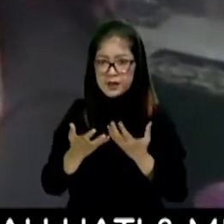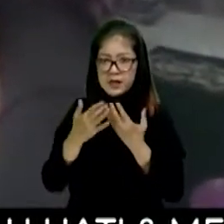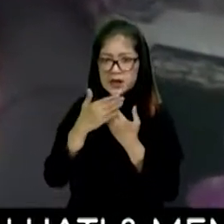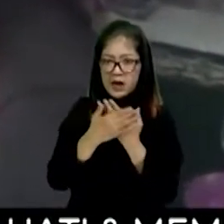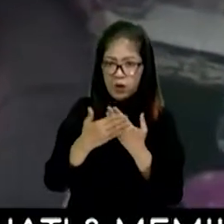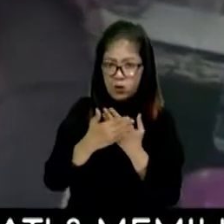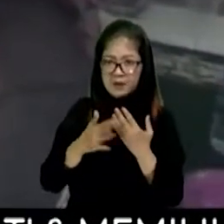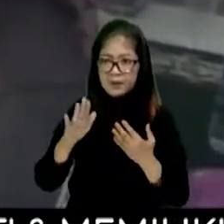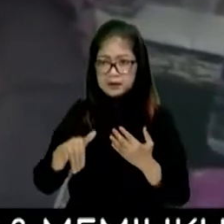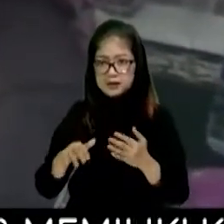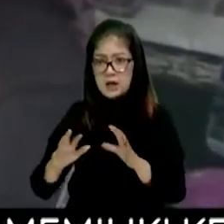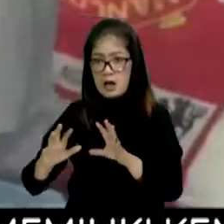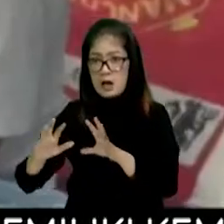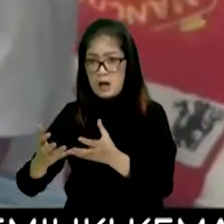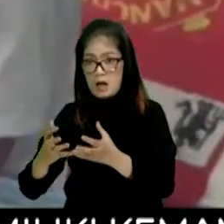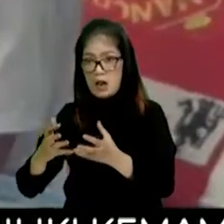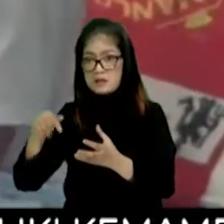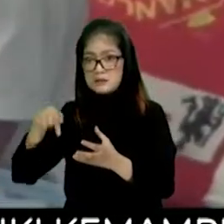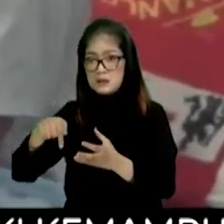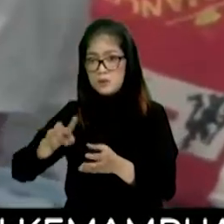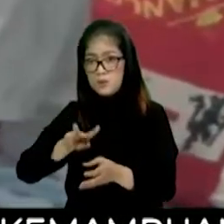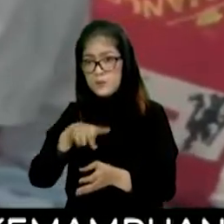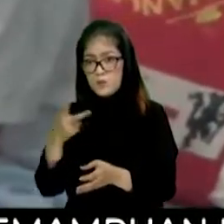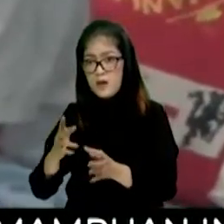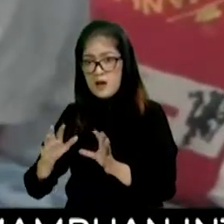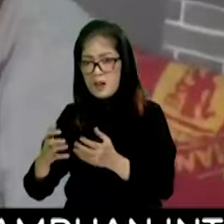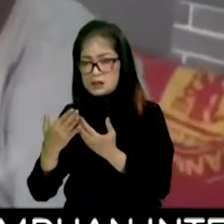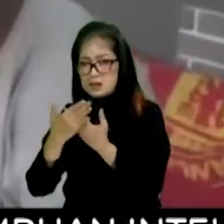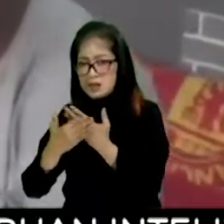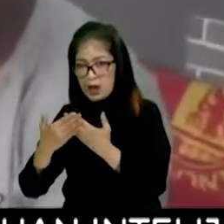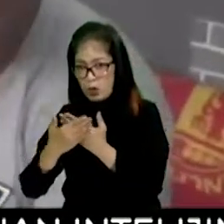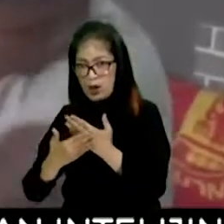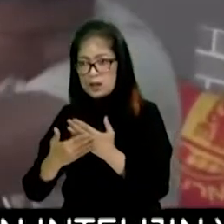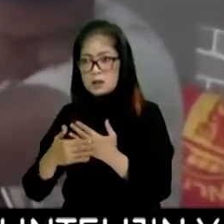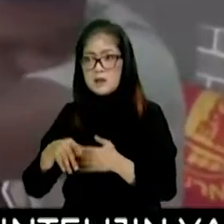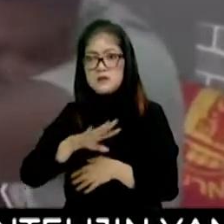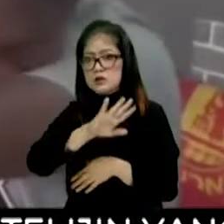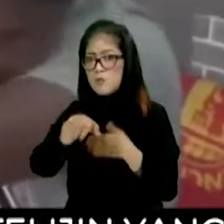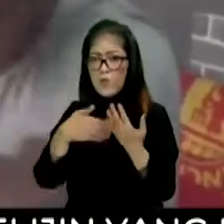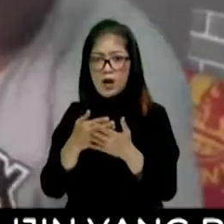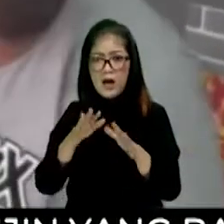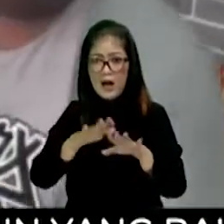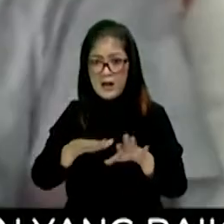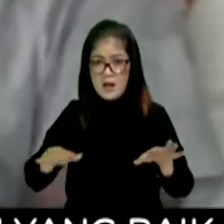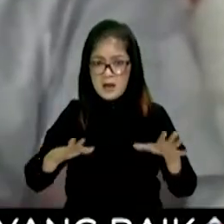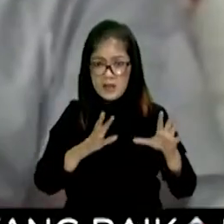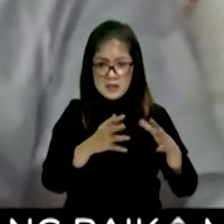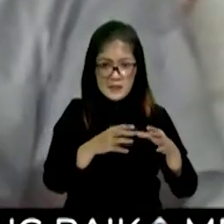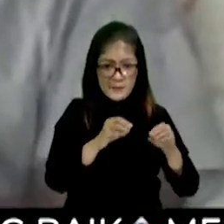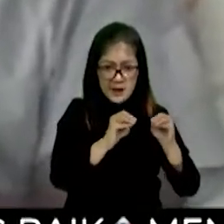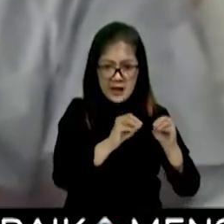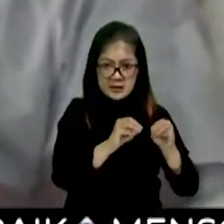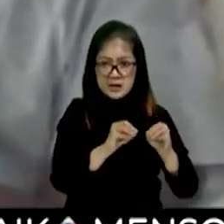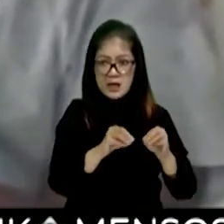ruang kelas yang diubah sementara menjadi ruang perawatan. Puluhan santri dan tenaga pengajar ini diduga mengalami keracunan